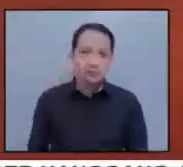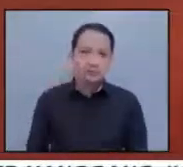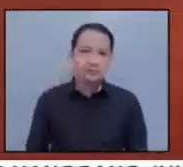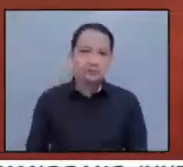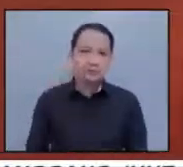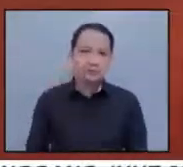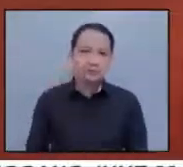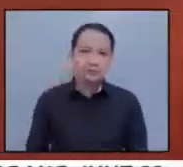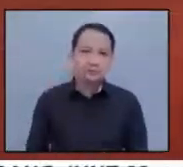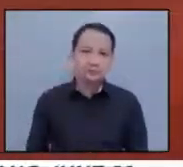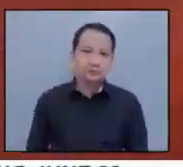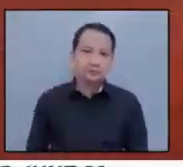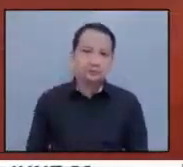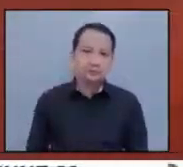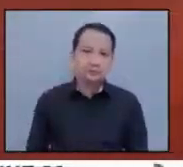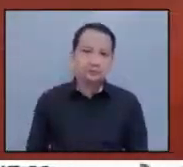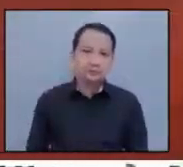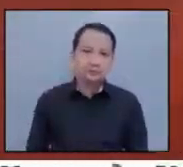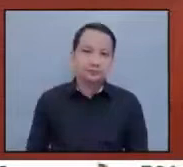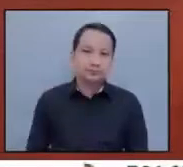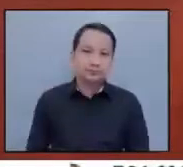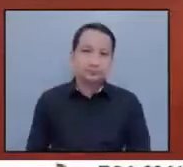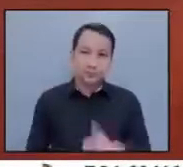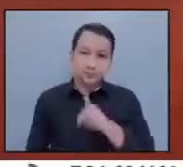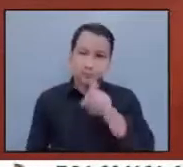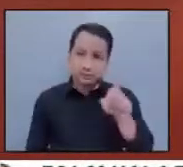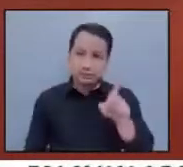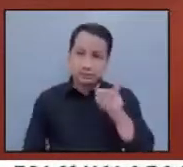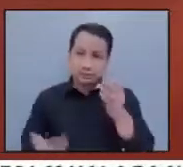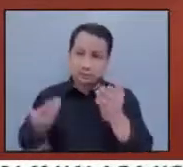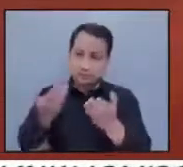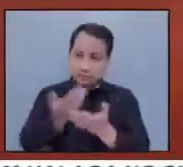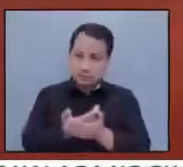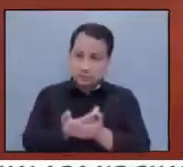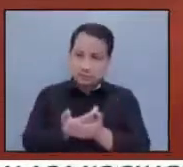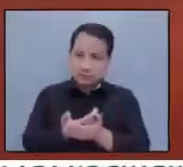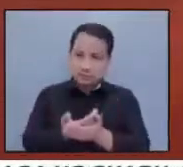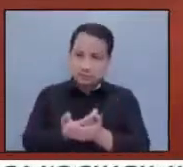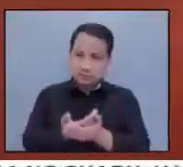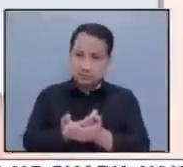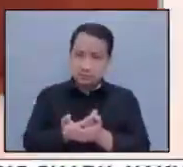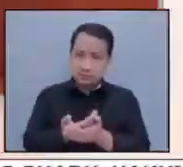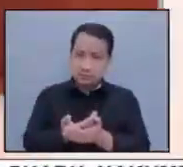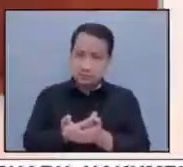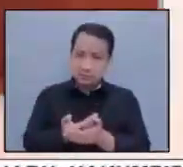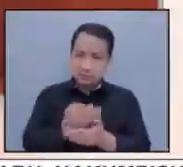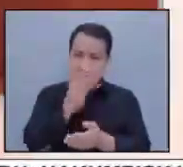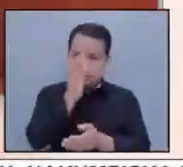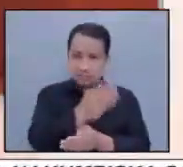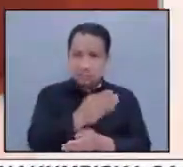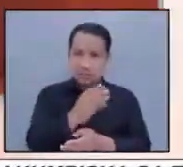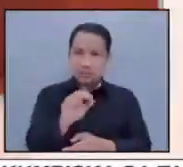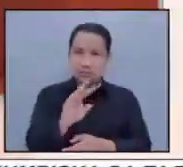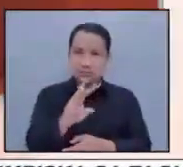mayong aga. O, tanong ko lang, nung dumating ka ba ay dumulog ka sa OWA